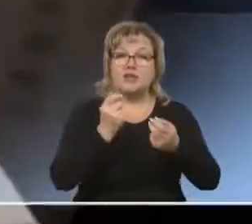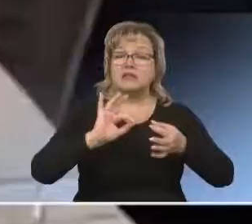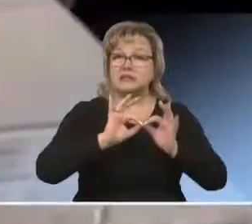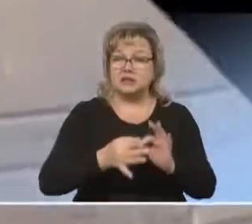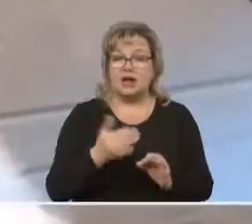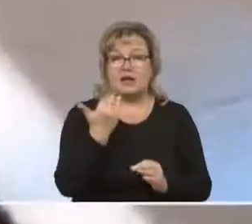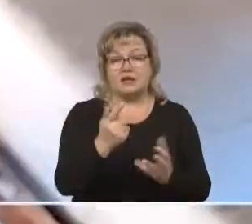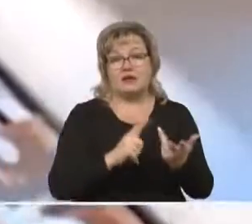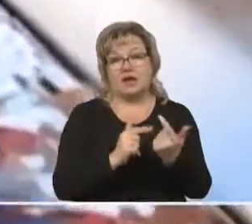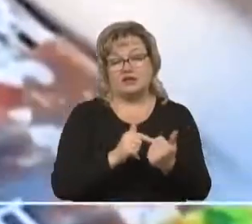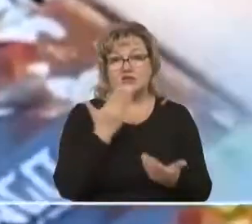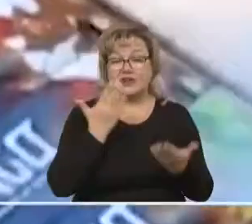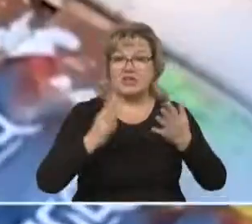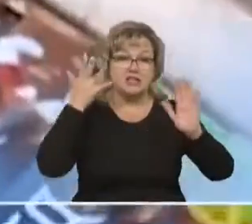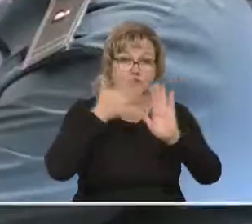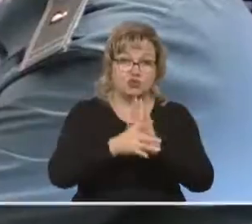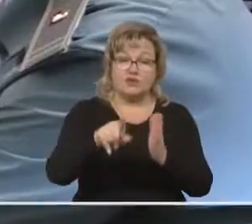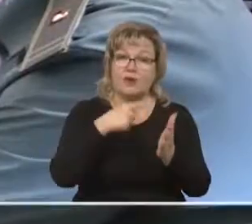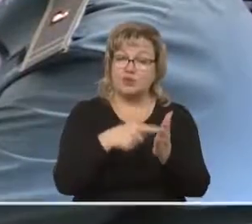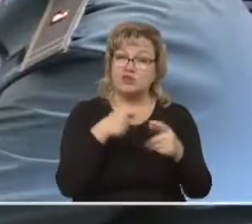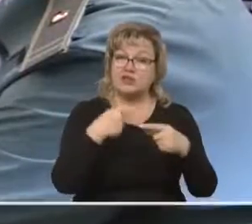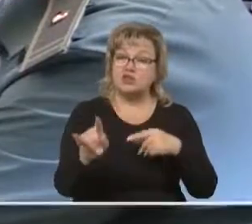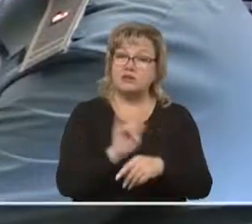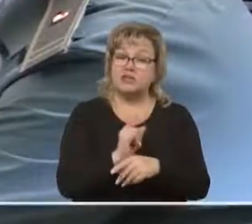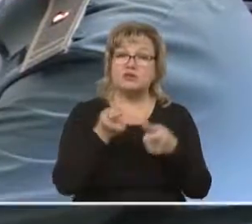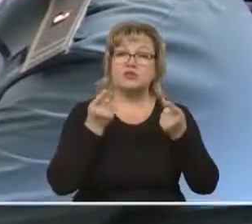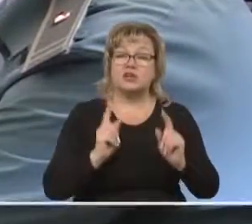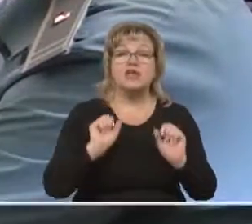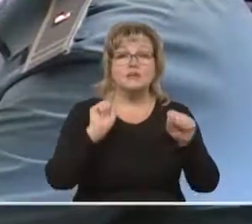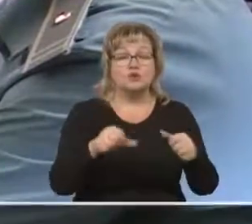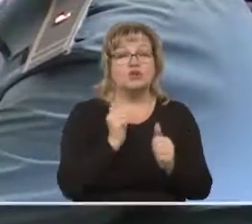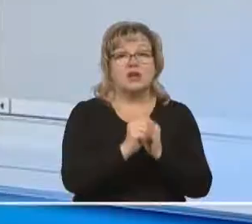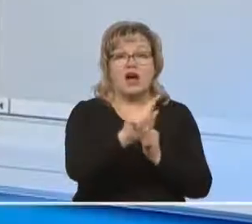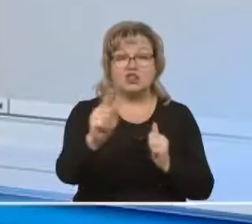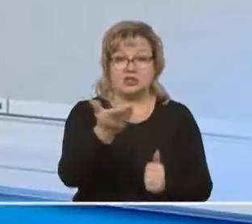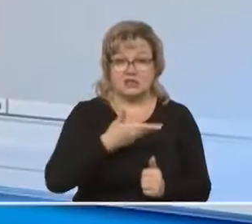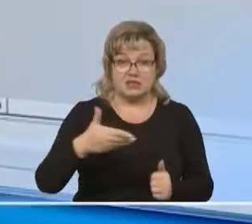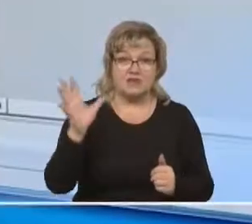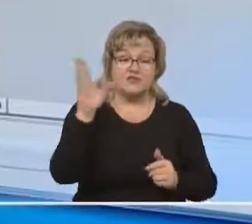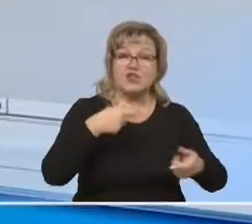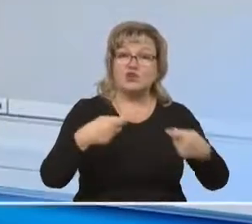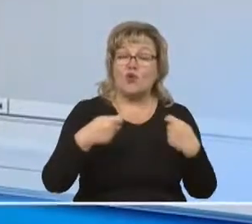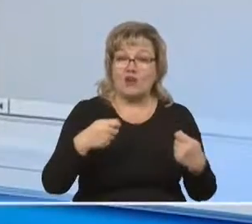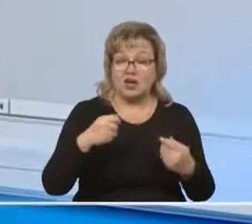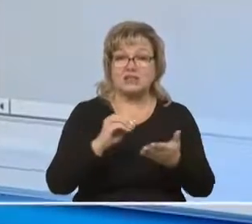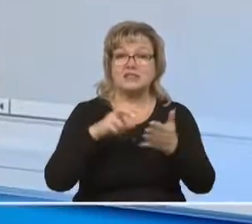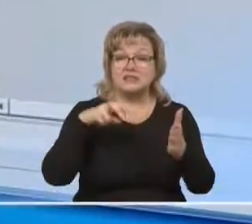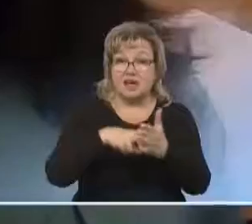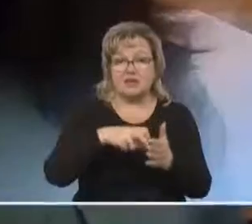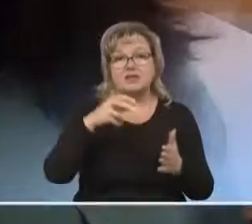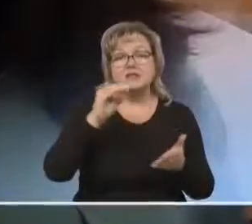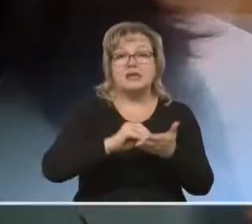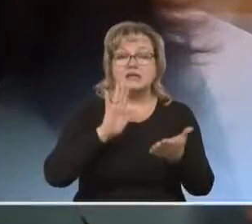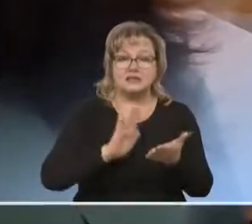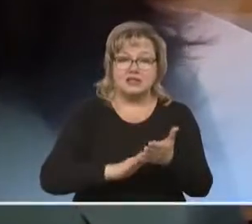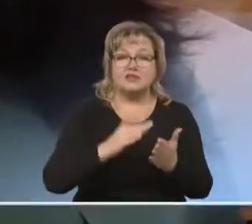их количество. Если изучить вопрос, то отличить подделку от оригинала сможет каждый из нас. Все товарные знаки зарегистрированы в